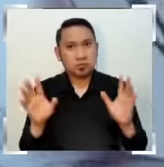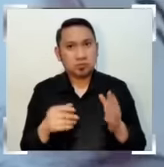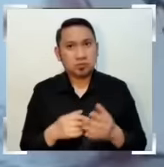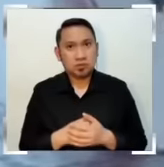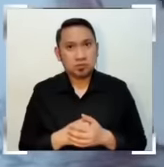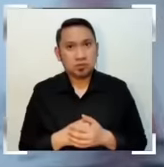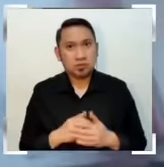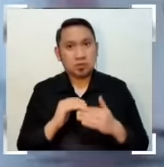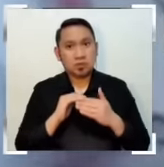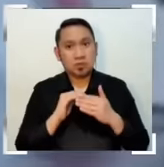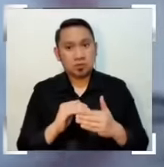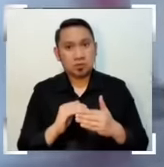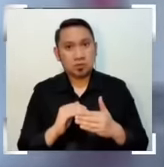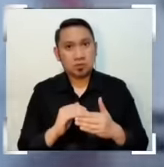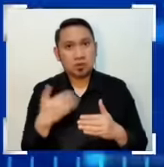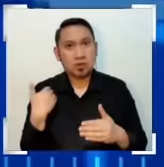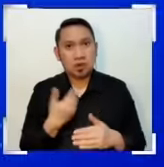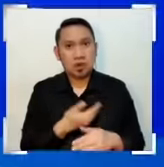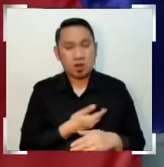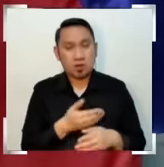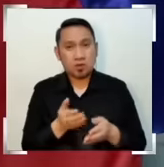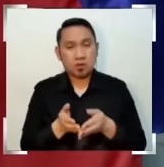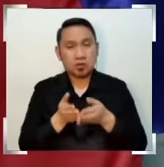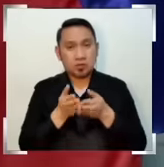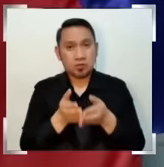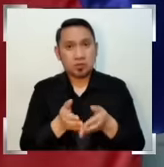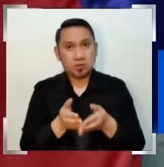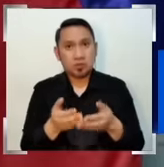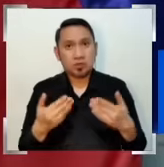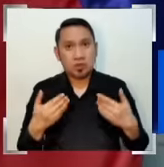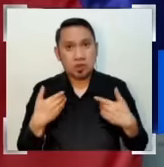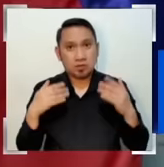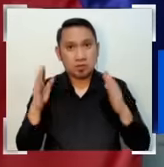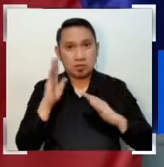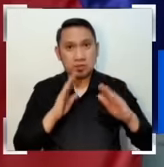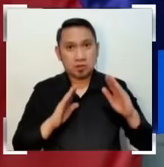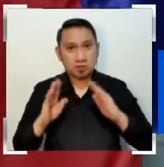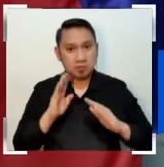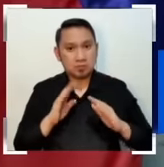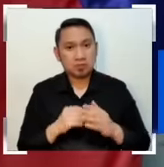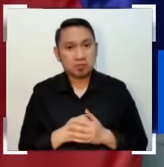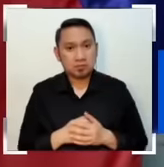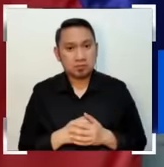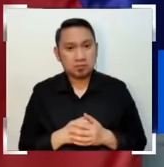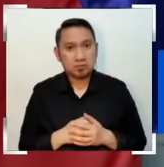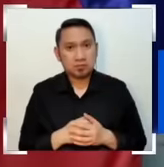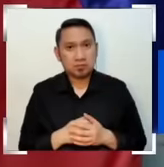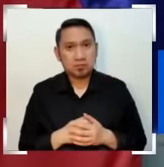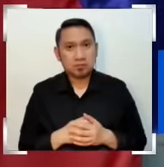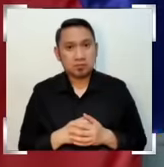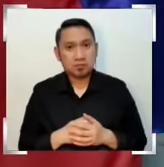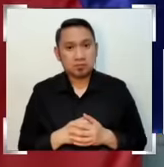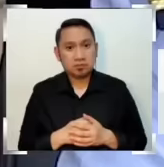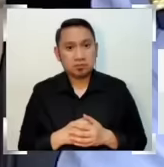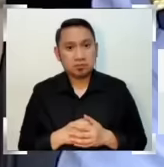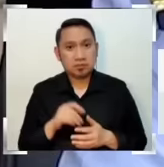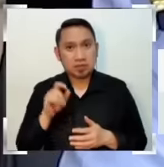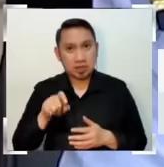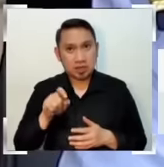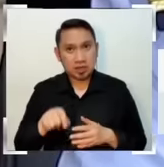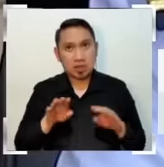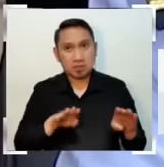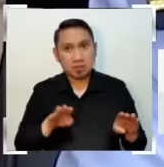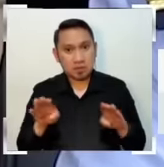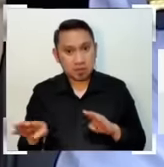and block our ships, which led to a collision. As a signatory state to collision regulation, they have to behave properly. As a